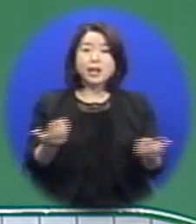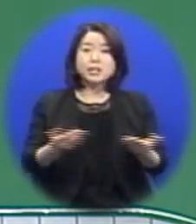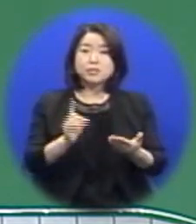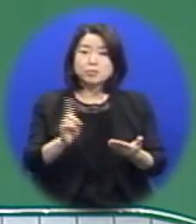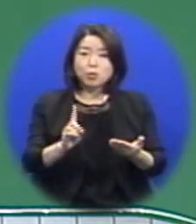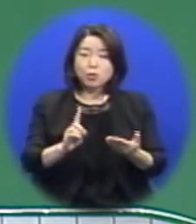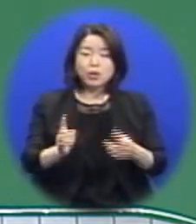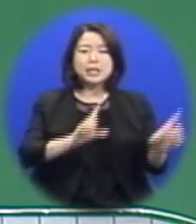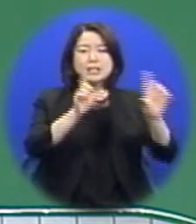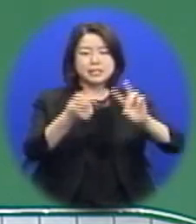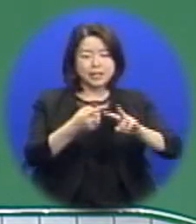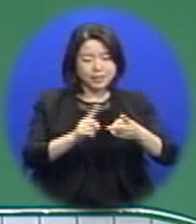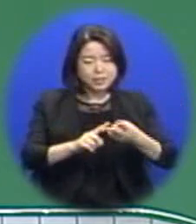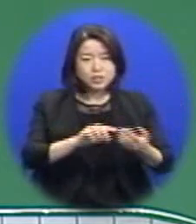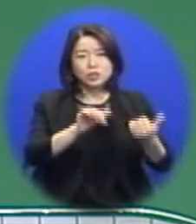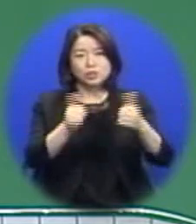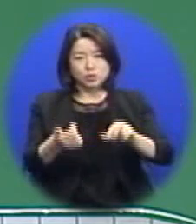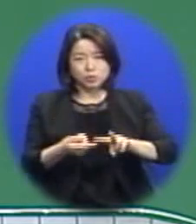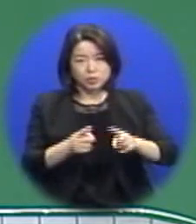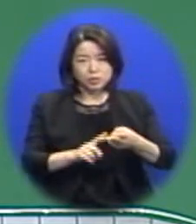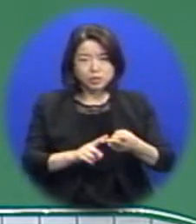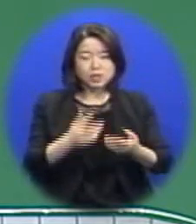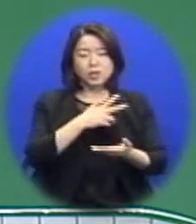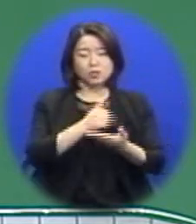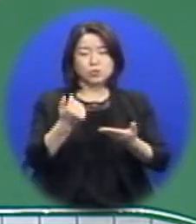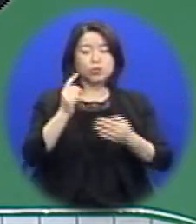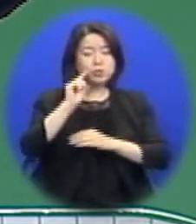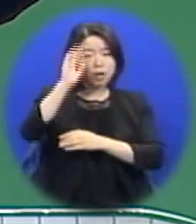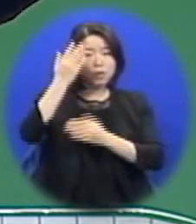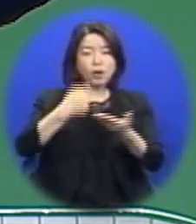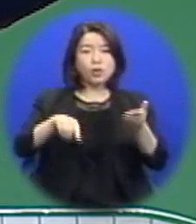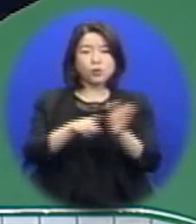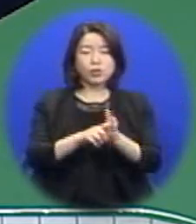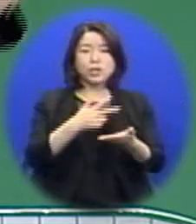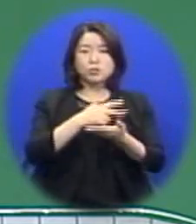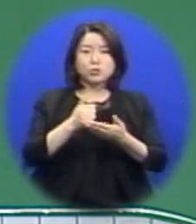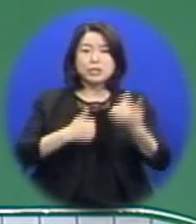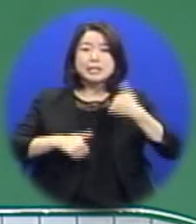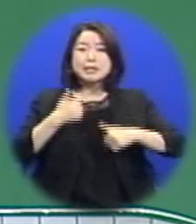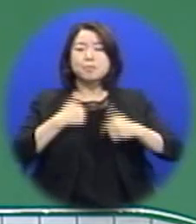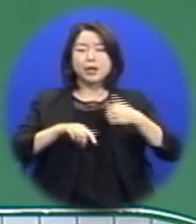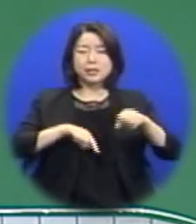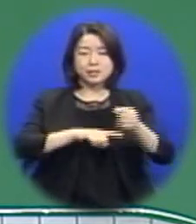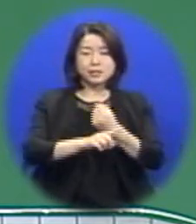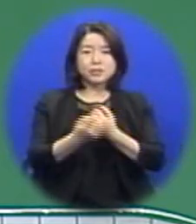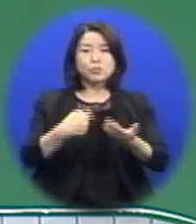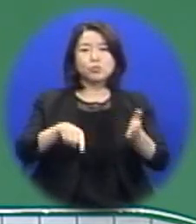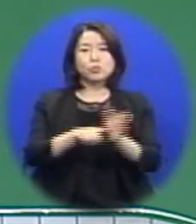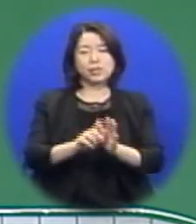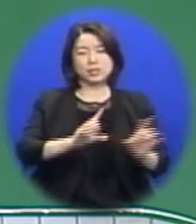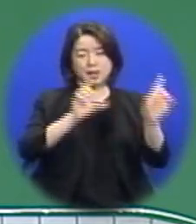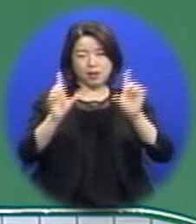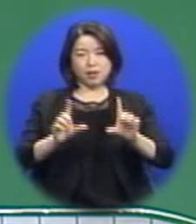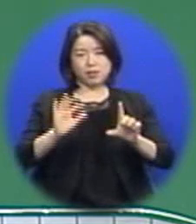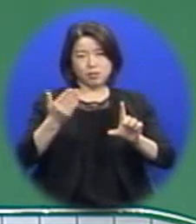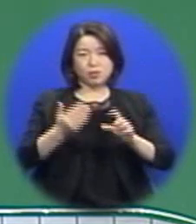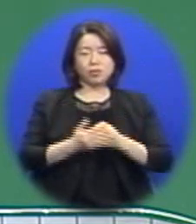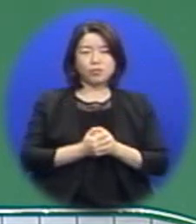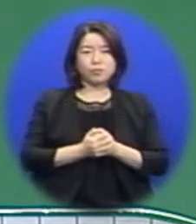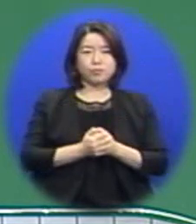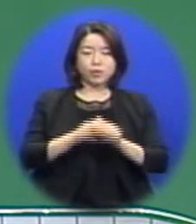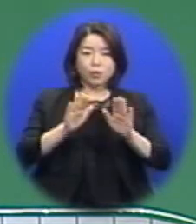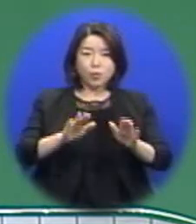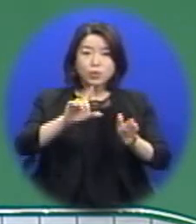사나 죽으나 주의 영광을 위해서 주님이 기뻐하는 뜻을 위해 사는 것입니다. 오늘 이